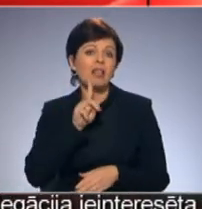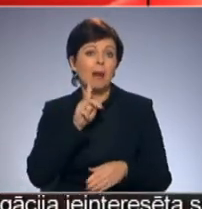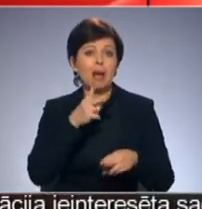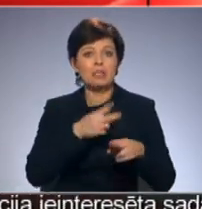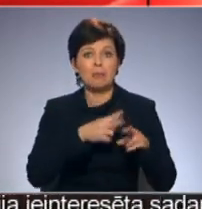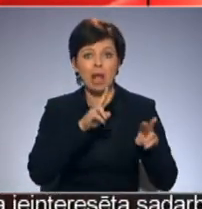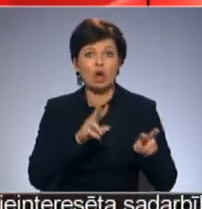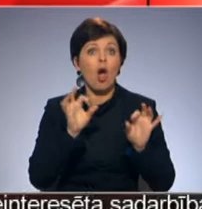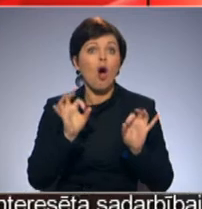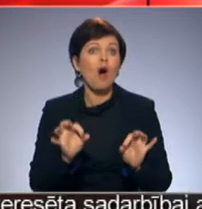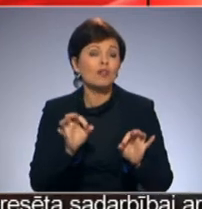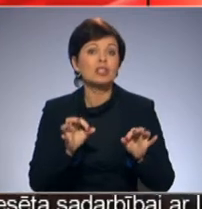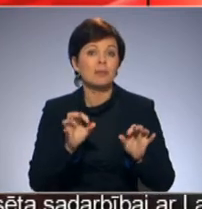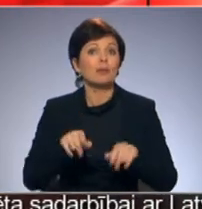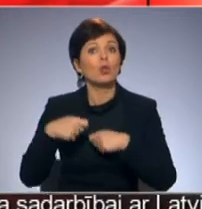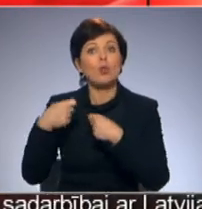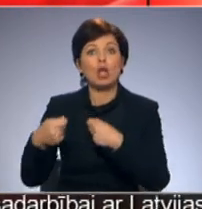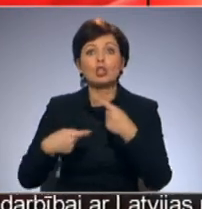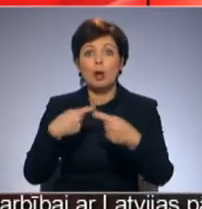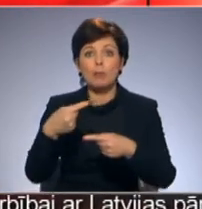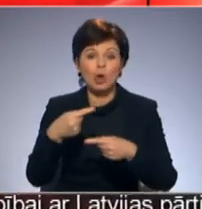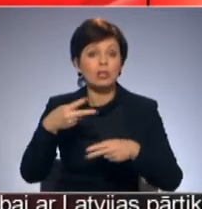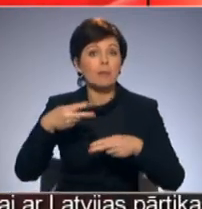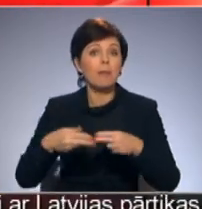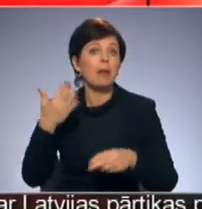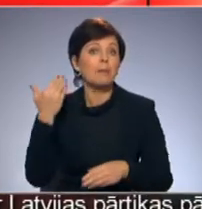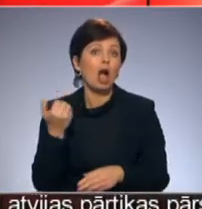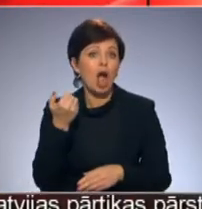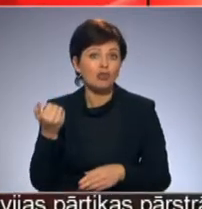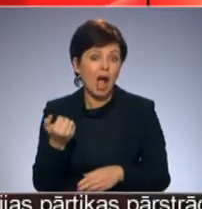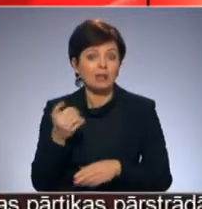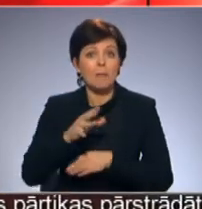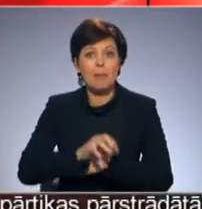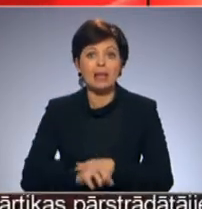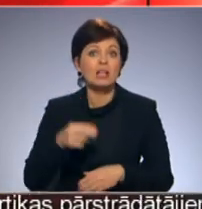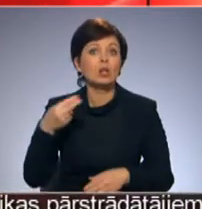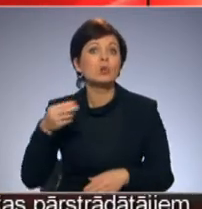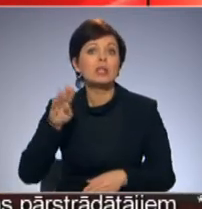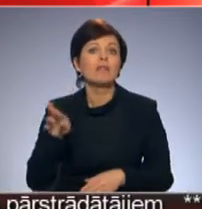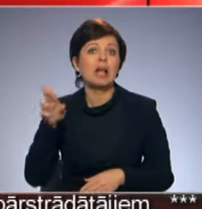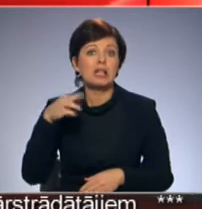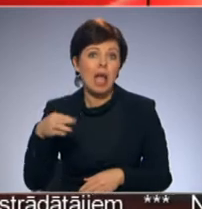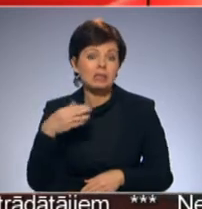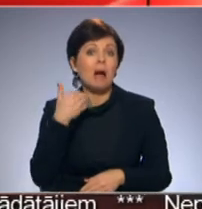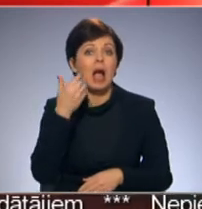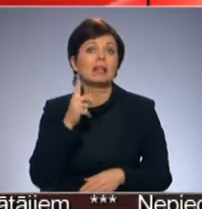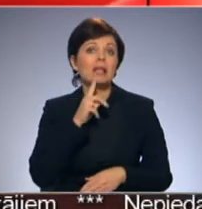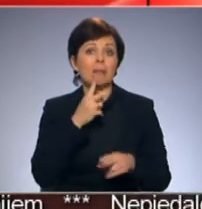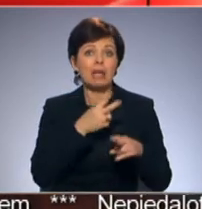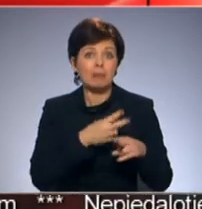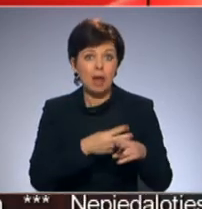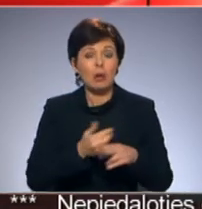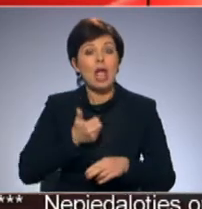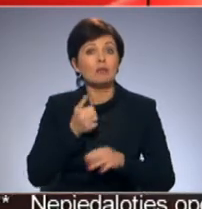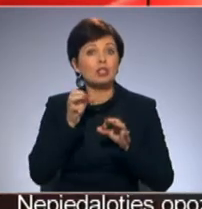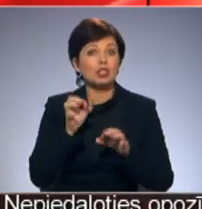aktīvu nodošanas process tika pabeigts jau pagājušā gada beigās 29. Decembrī, kad Liepājas metalurga īpašumtiesības tika reģistrētas zemes grāmatā. Jau